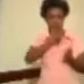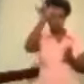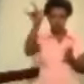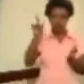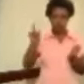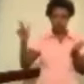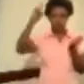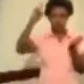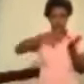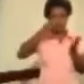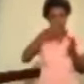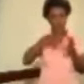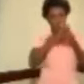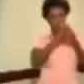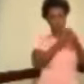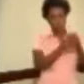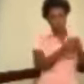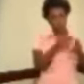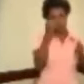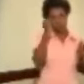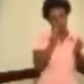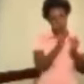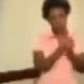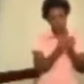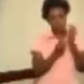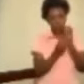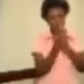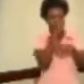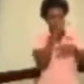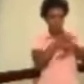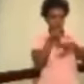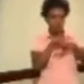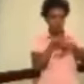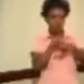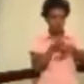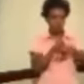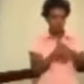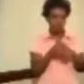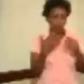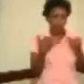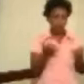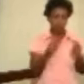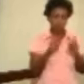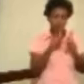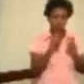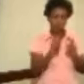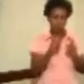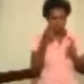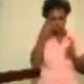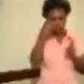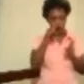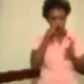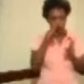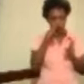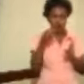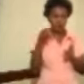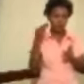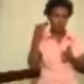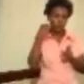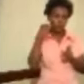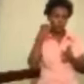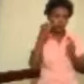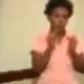modernisation de la machine de production nationale. Nous avons commencé à parler là. Maintenant, c'est Godson qui va poser une